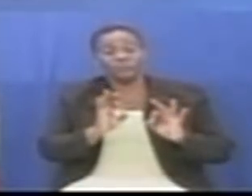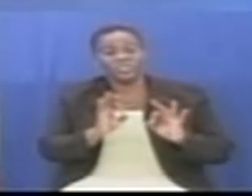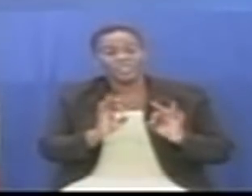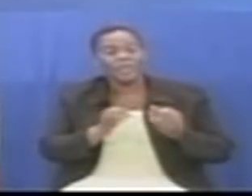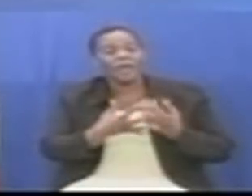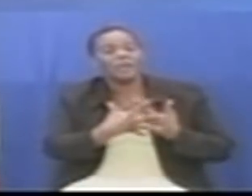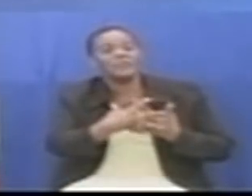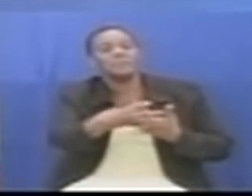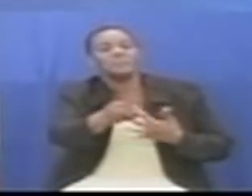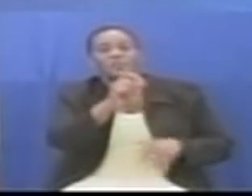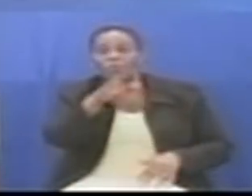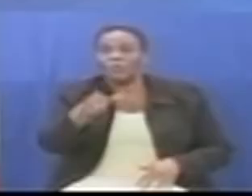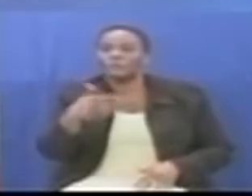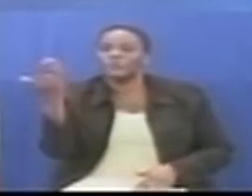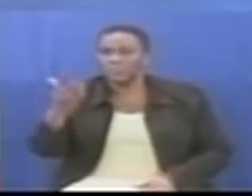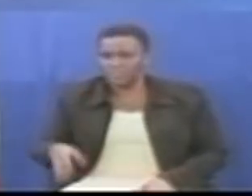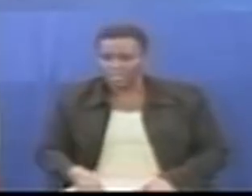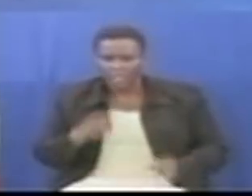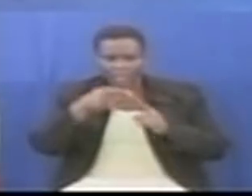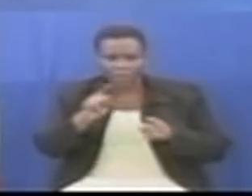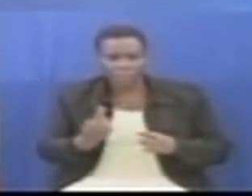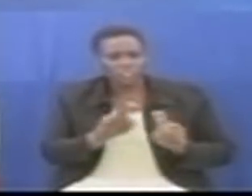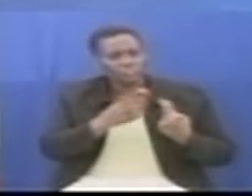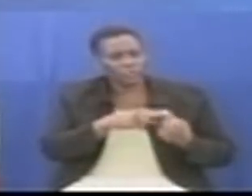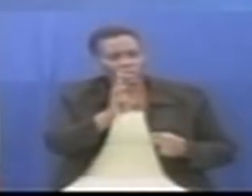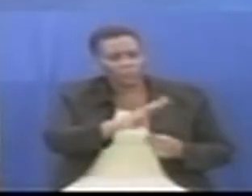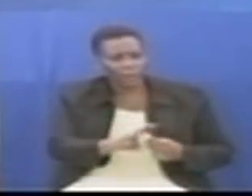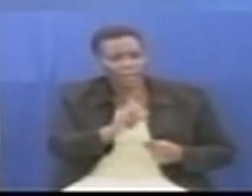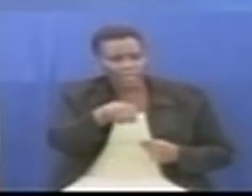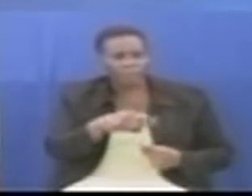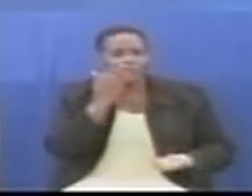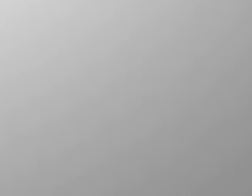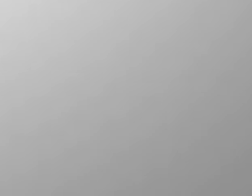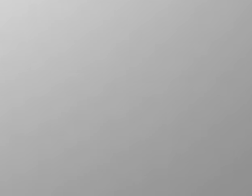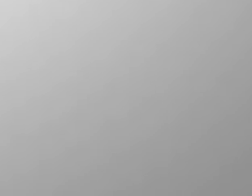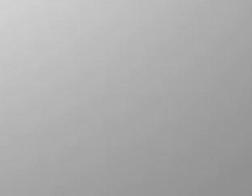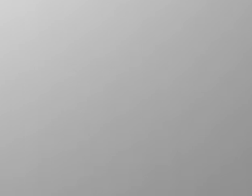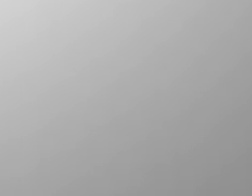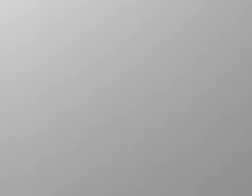ameshaianza ili DMO aliyepo sasa afanye kuhakikisha kwamba hilo linakamilika.